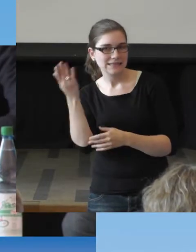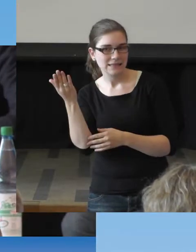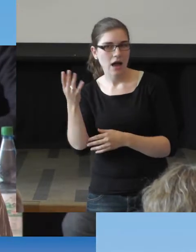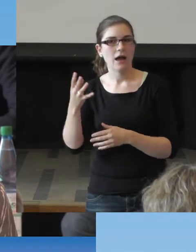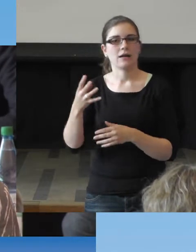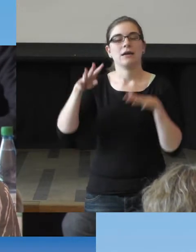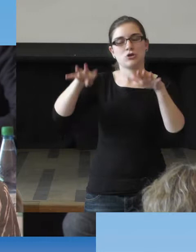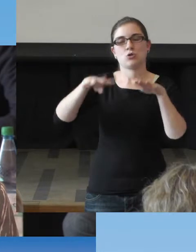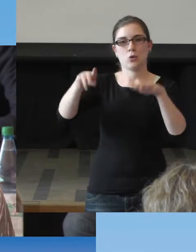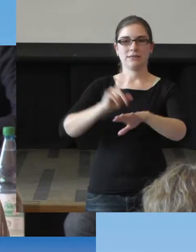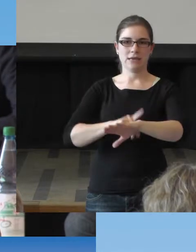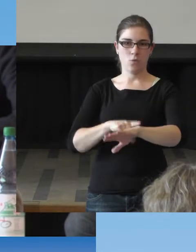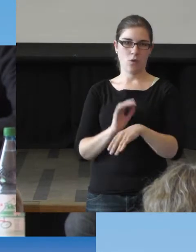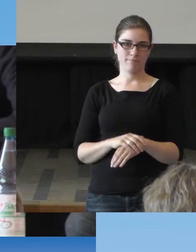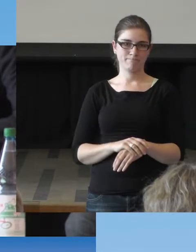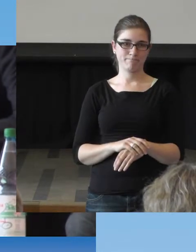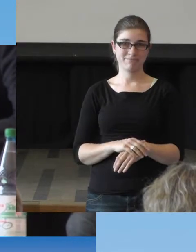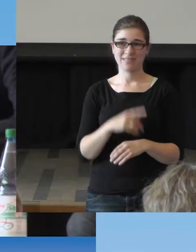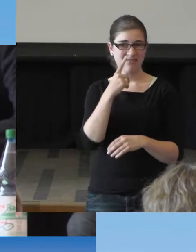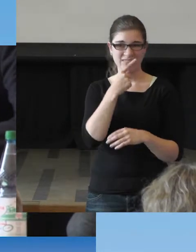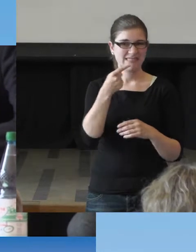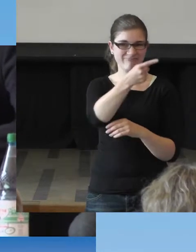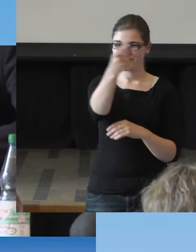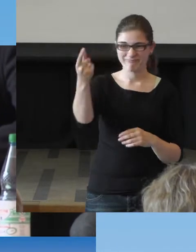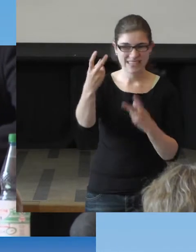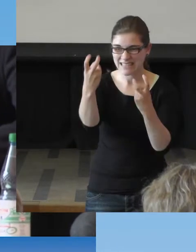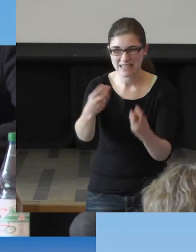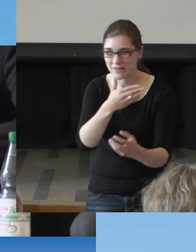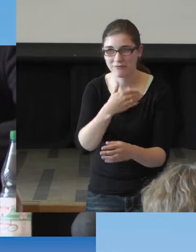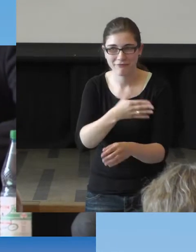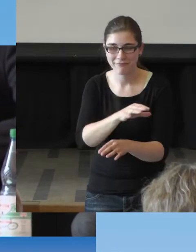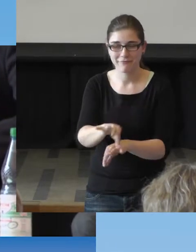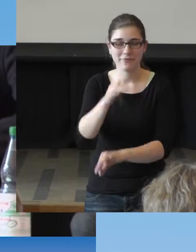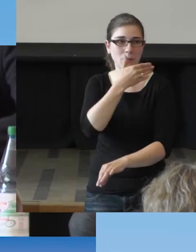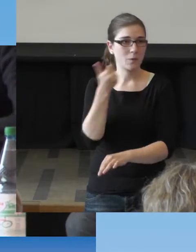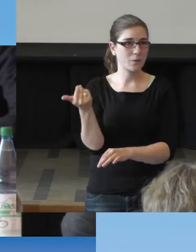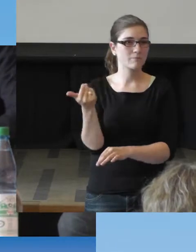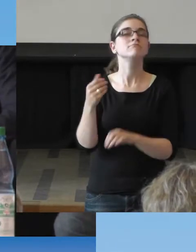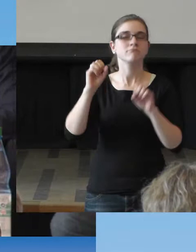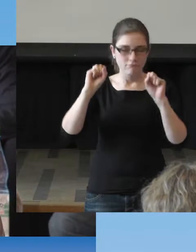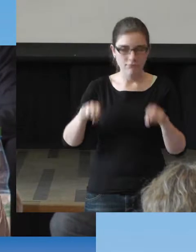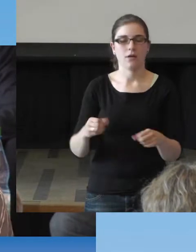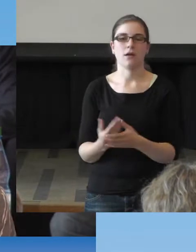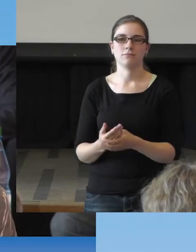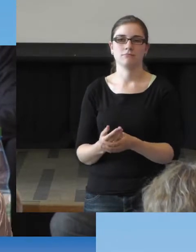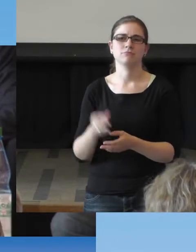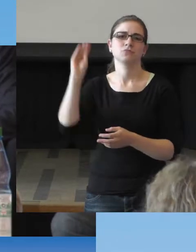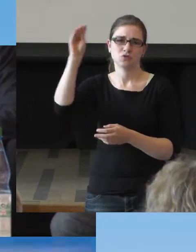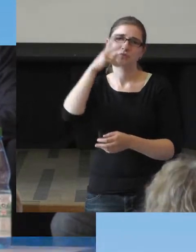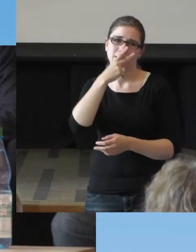um 19 Uhr. Also diejenigen, die jetzt noch da hinten keinen Platz gefunden haben, können sich,